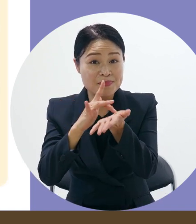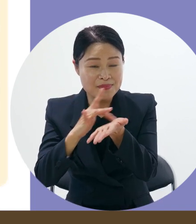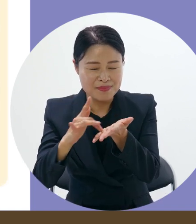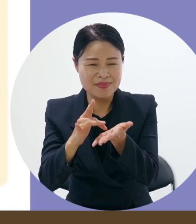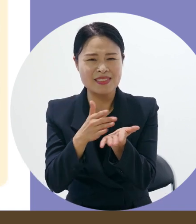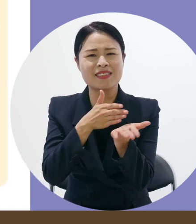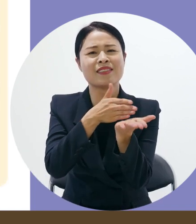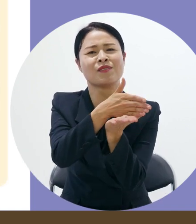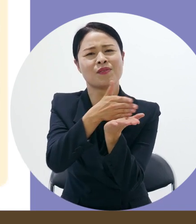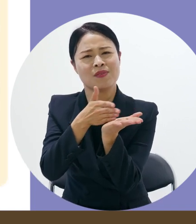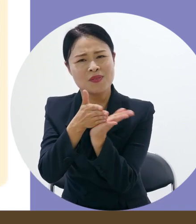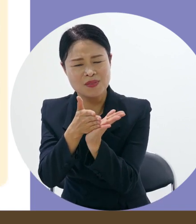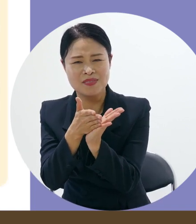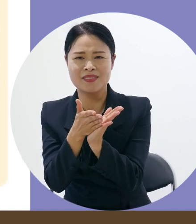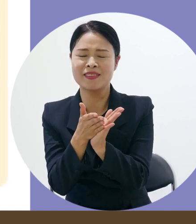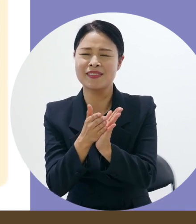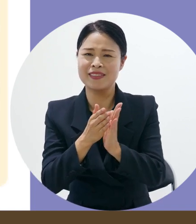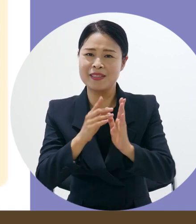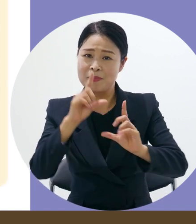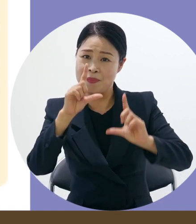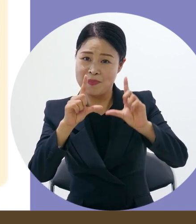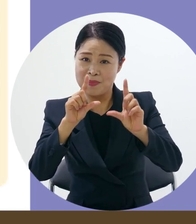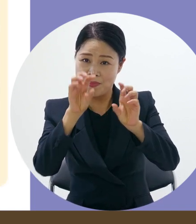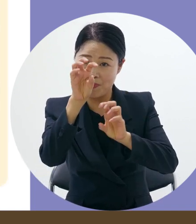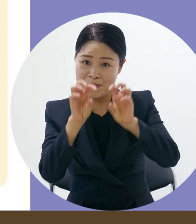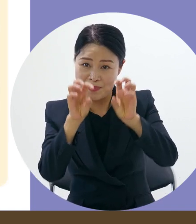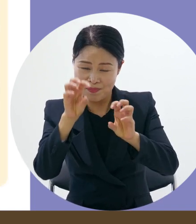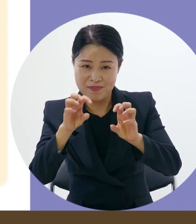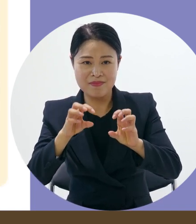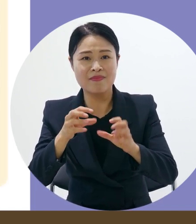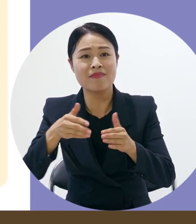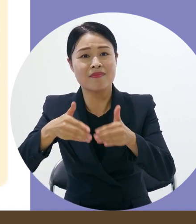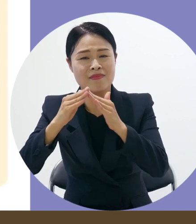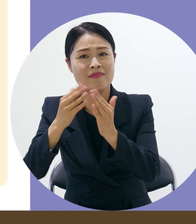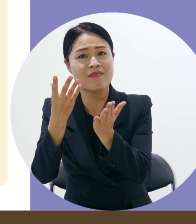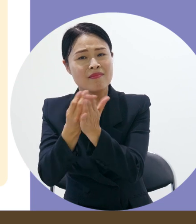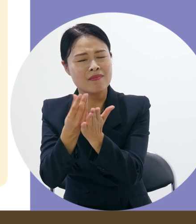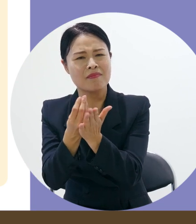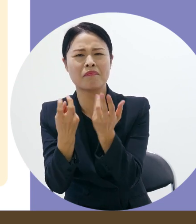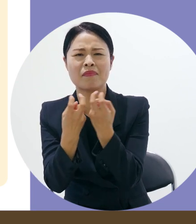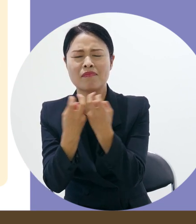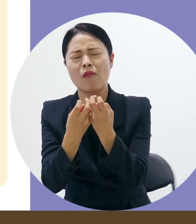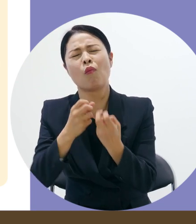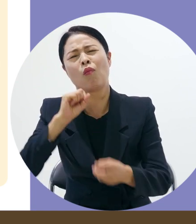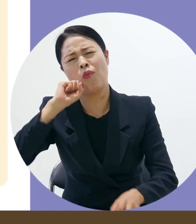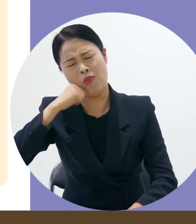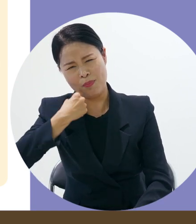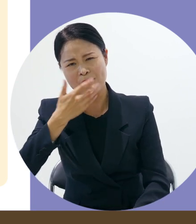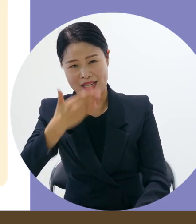스마트폰의 기종 및 운영체제 버전에 따라 설치가 어려울 수 있습니다.